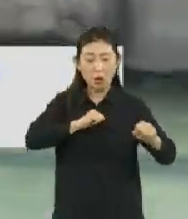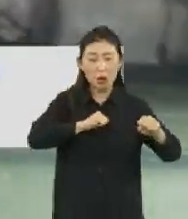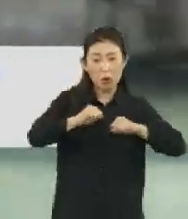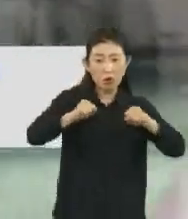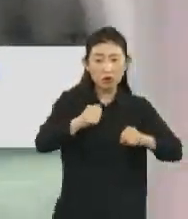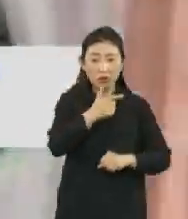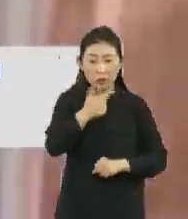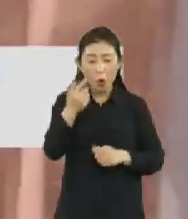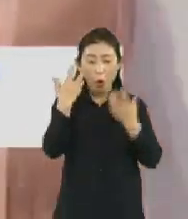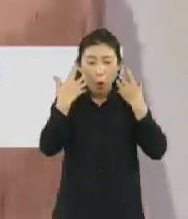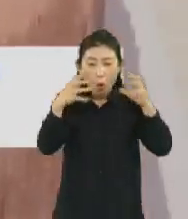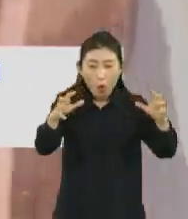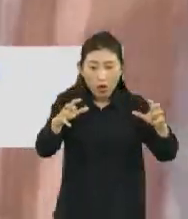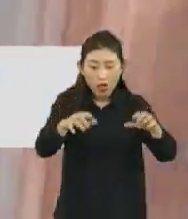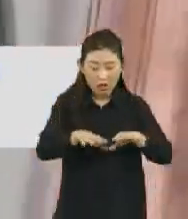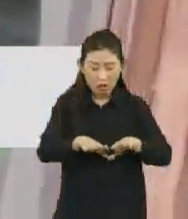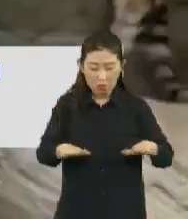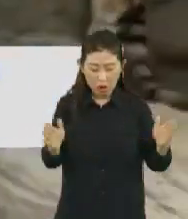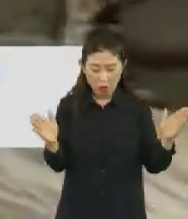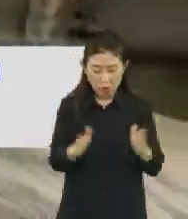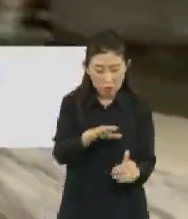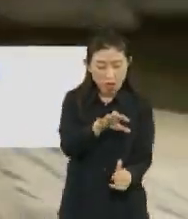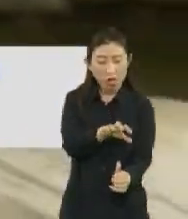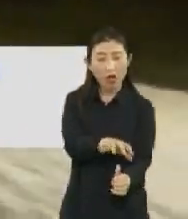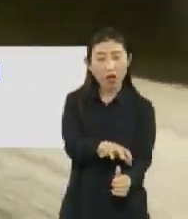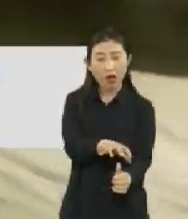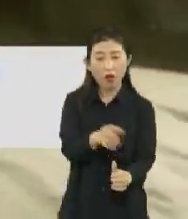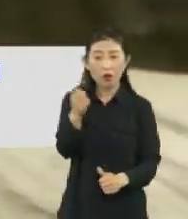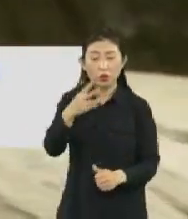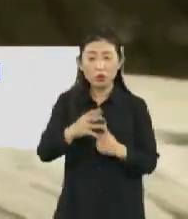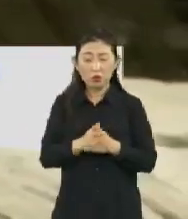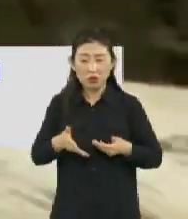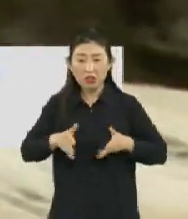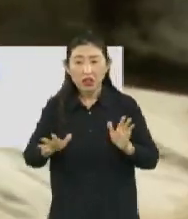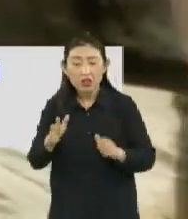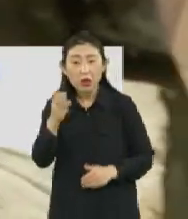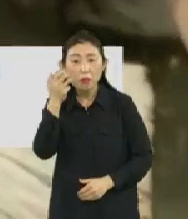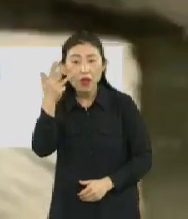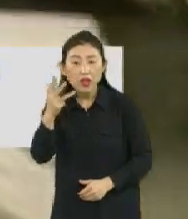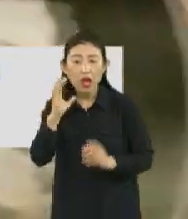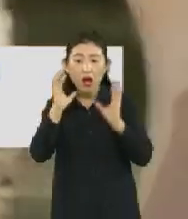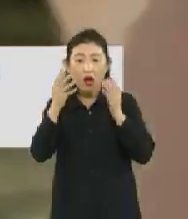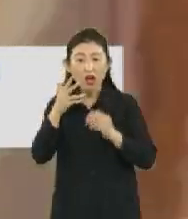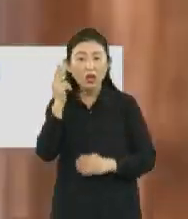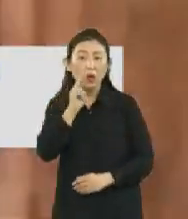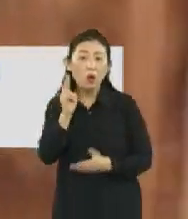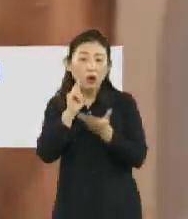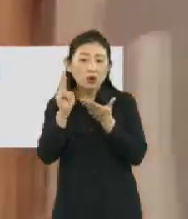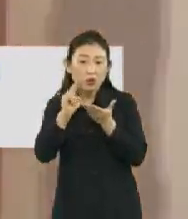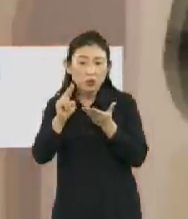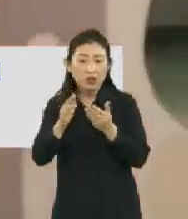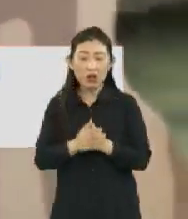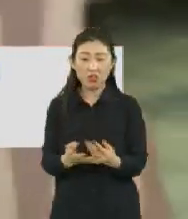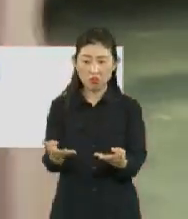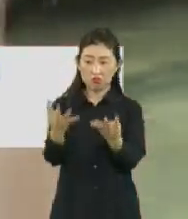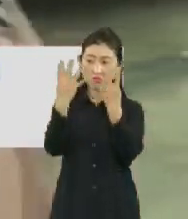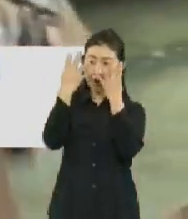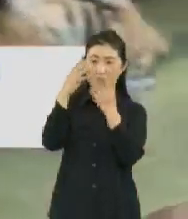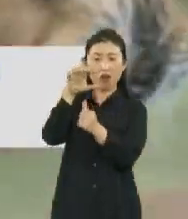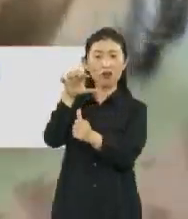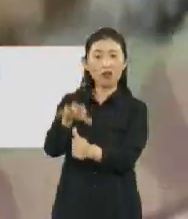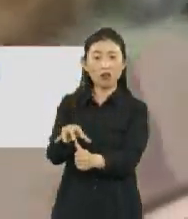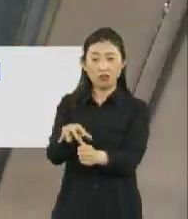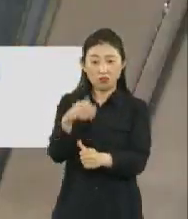큰 호랑이를 시멘트 바닥의 좁은 사육장에 가두거나 생후 8개월 된 아기 원숭이를 사방이 뚫린 철장에